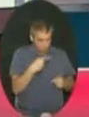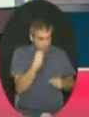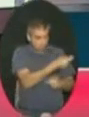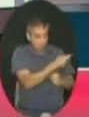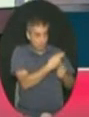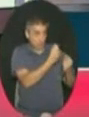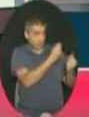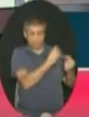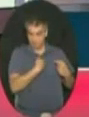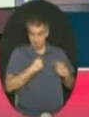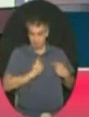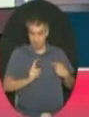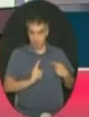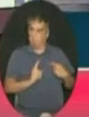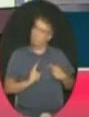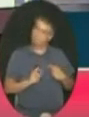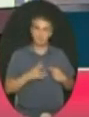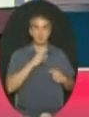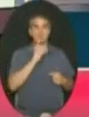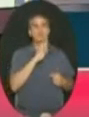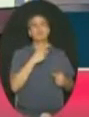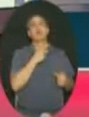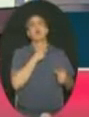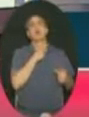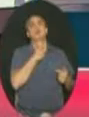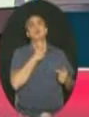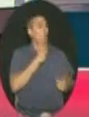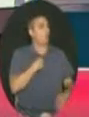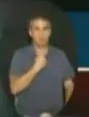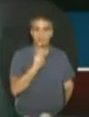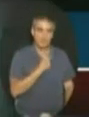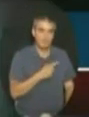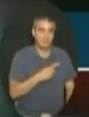קואליציות כמו המפלגות